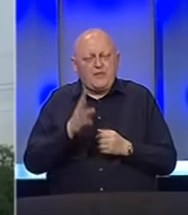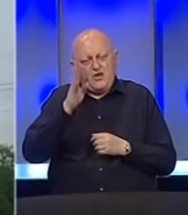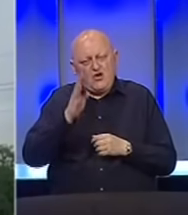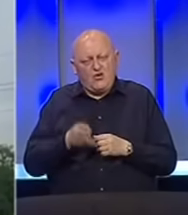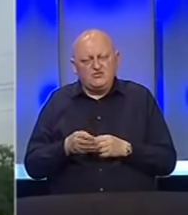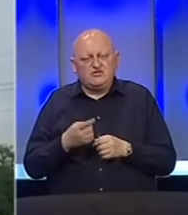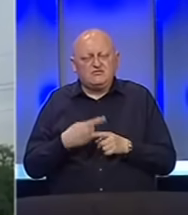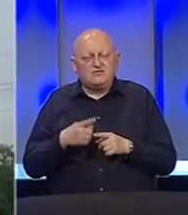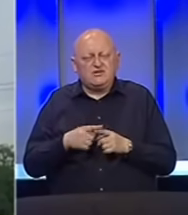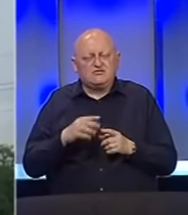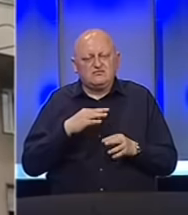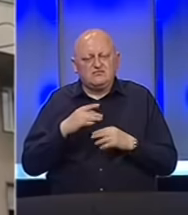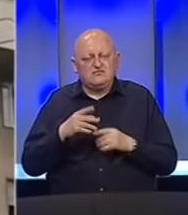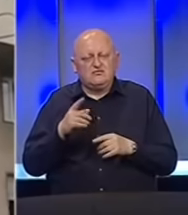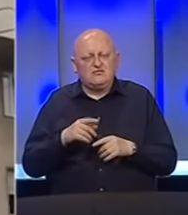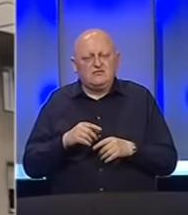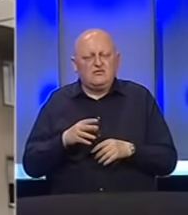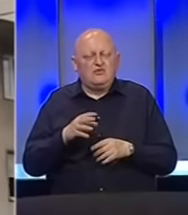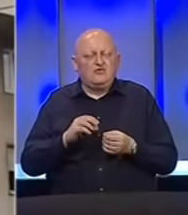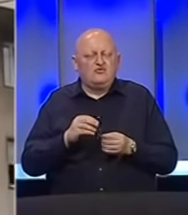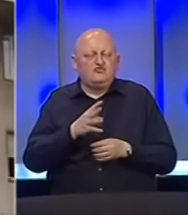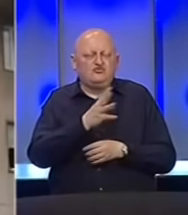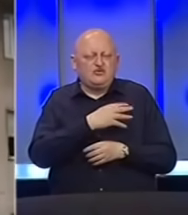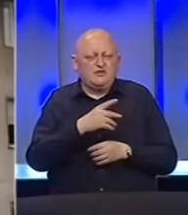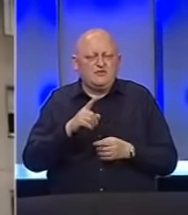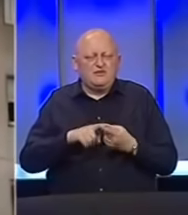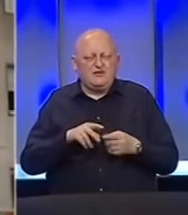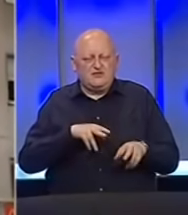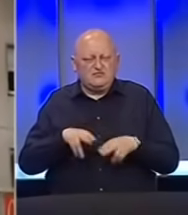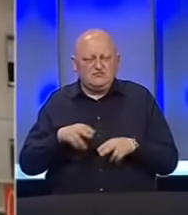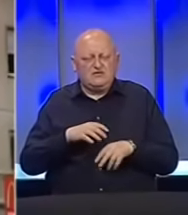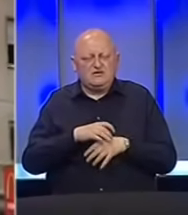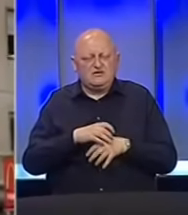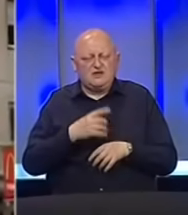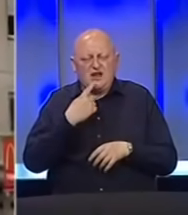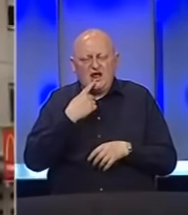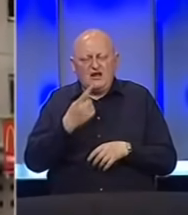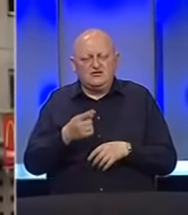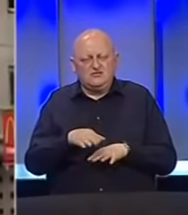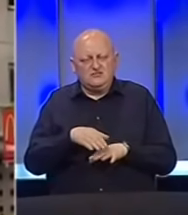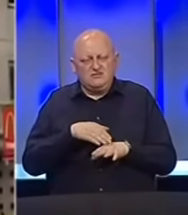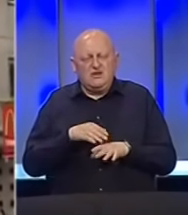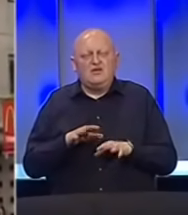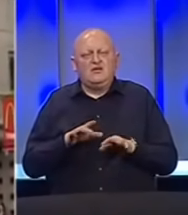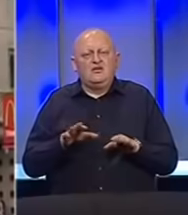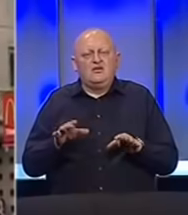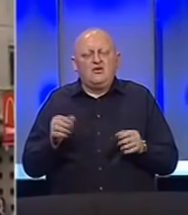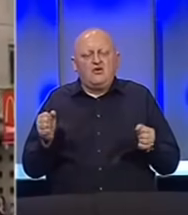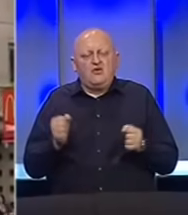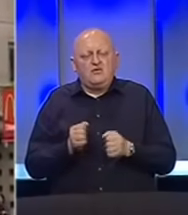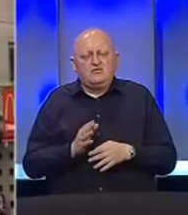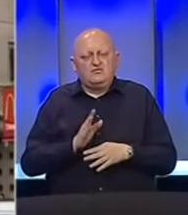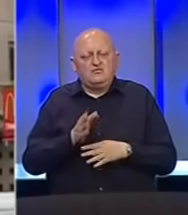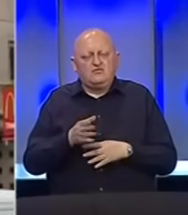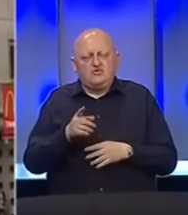psihološkim posljedicama razgovaralo se u civilnim štabovima. Iz Federalnog ministarstva zdravstva tvrde kako su od početka pandemije ozbiljno